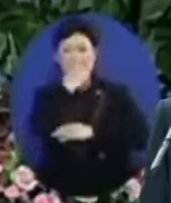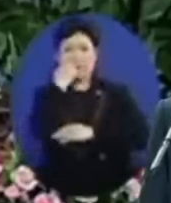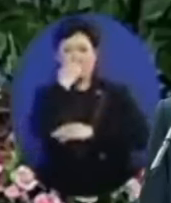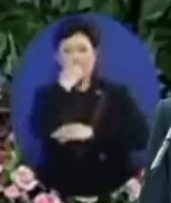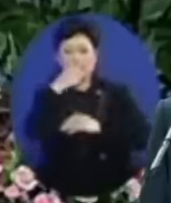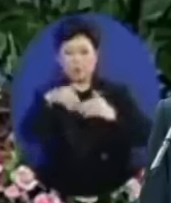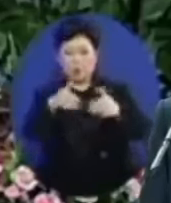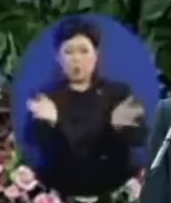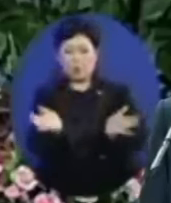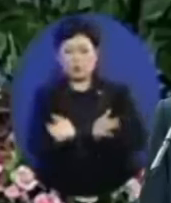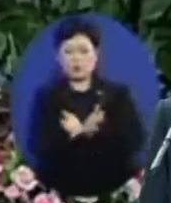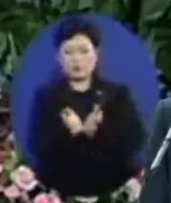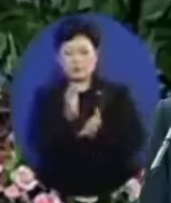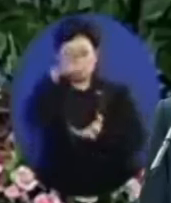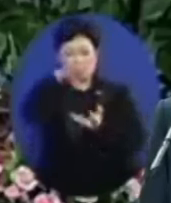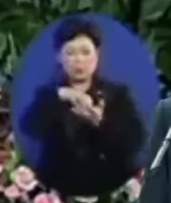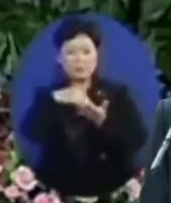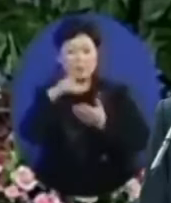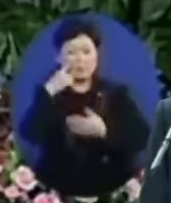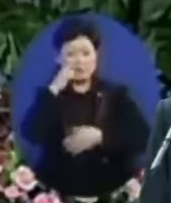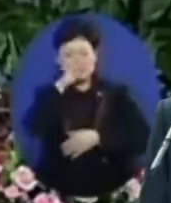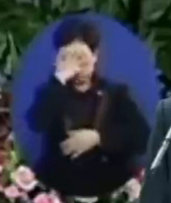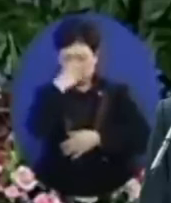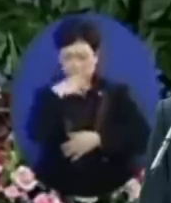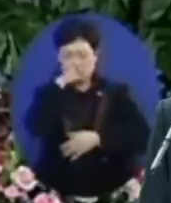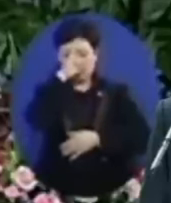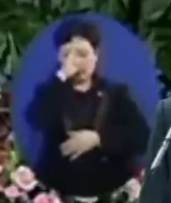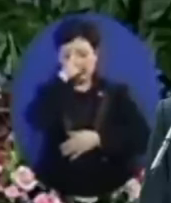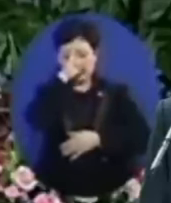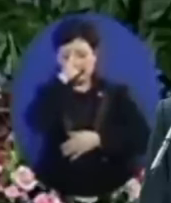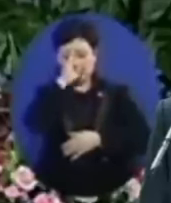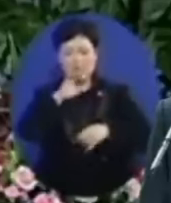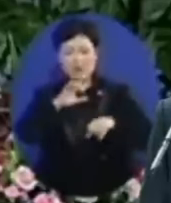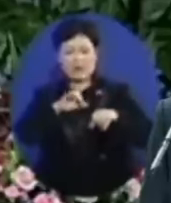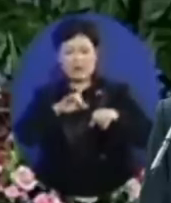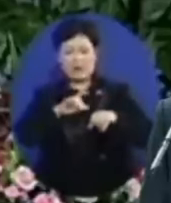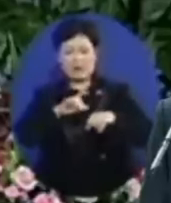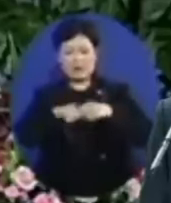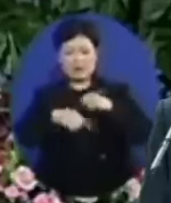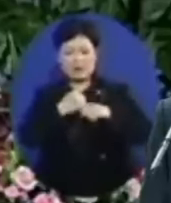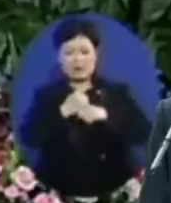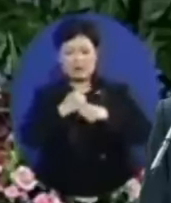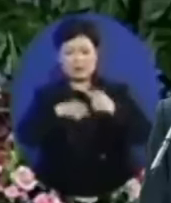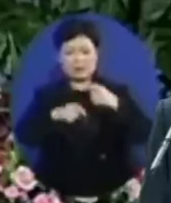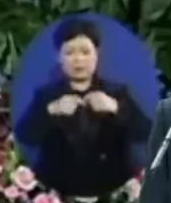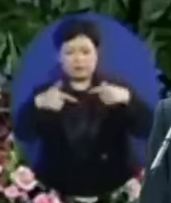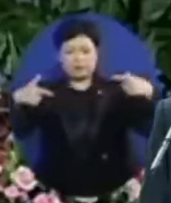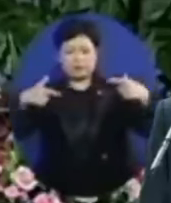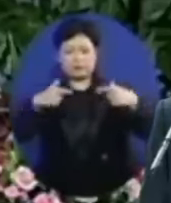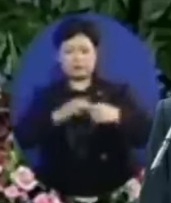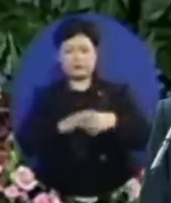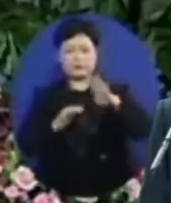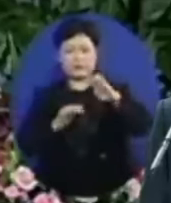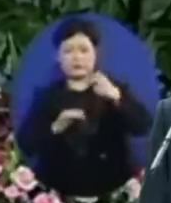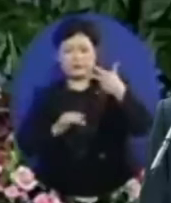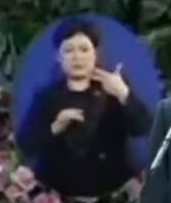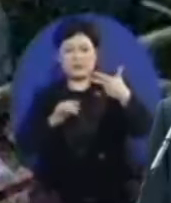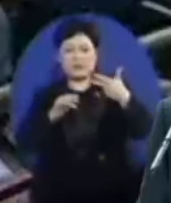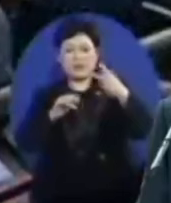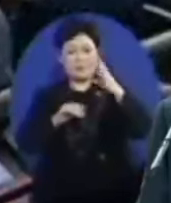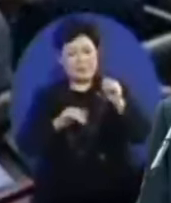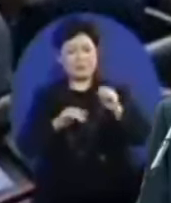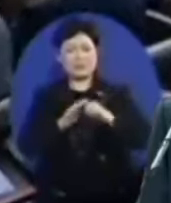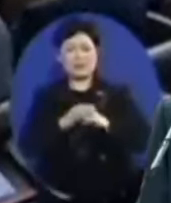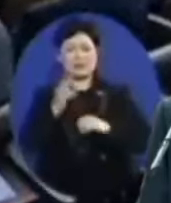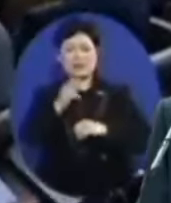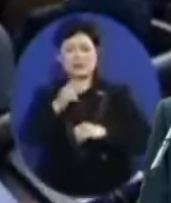국민보건공단 통계 분석에 따르면 우울증을 앓는 사람은 해마다 증가해 2007년도에는 47만 명,